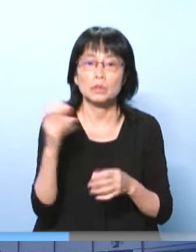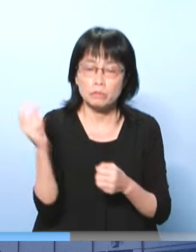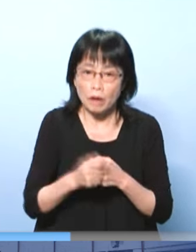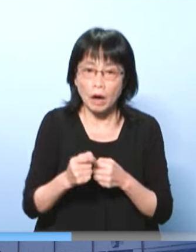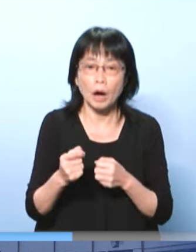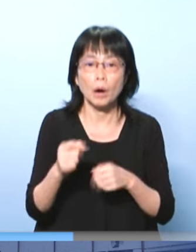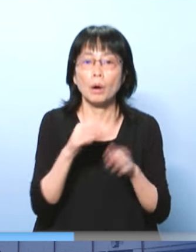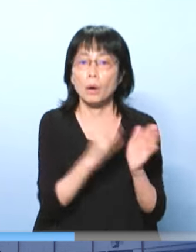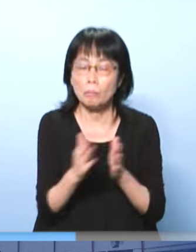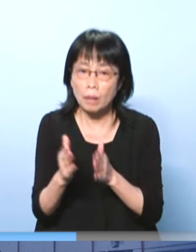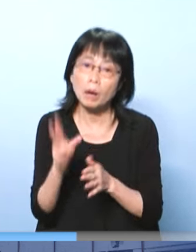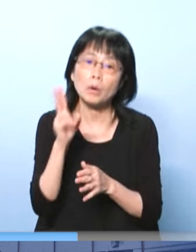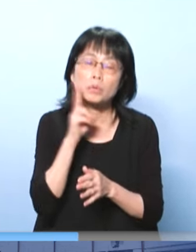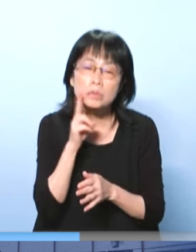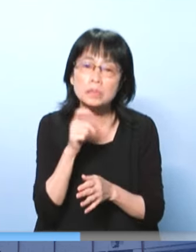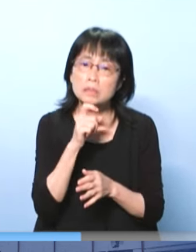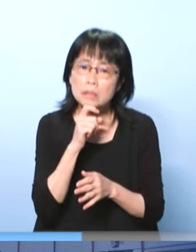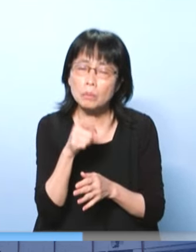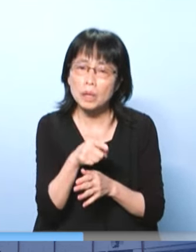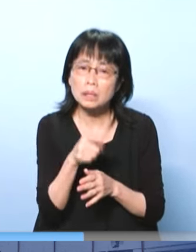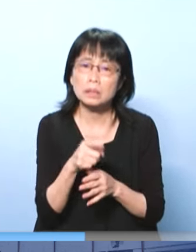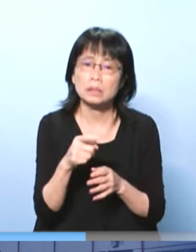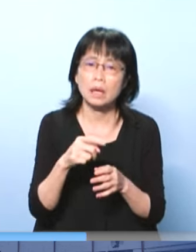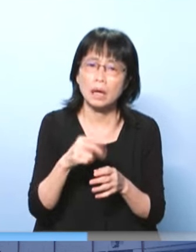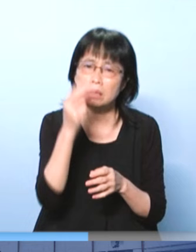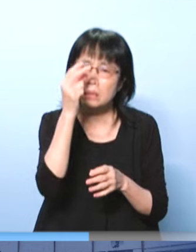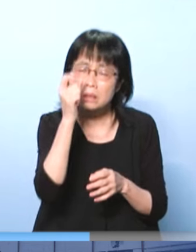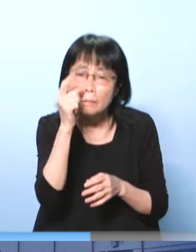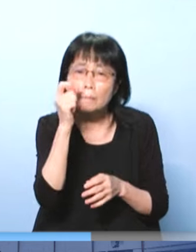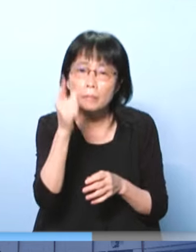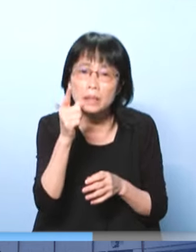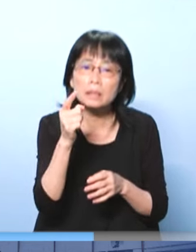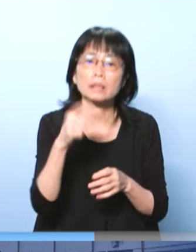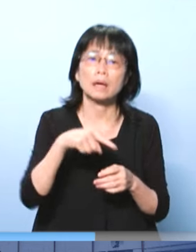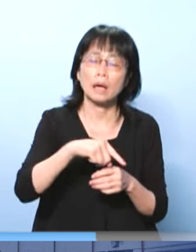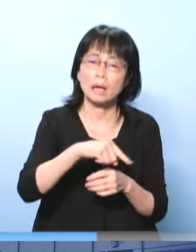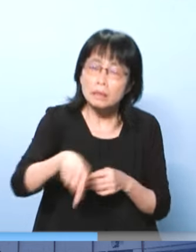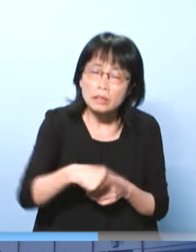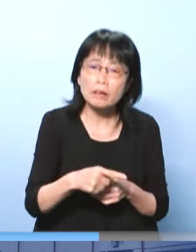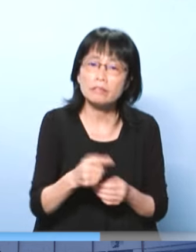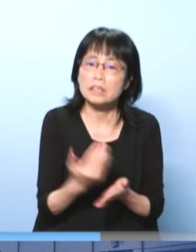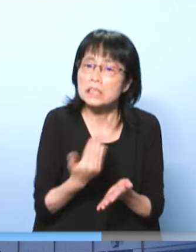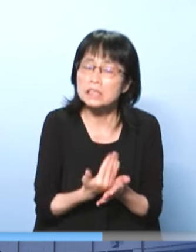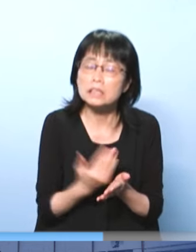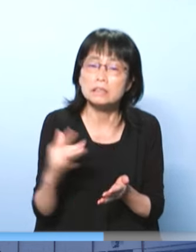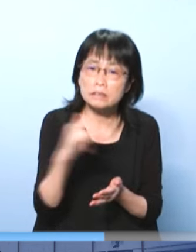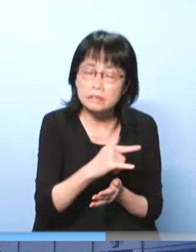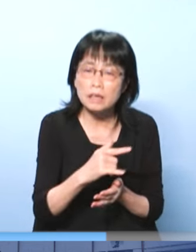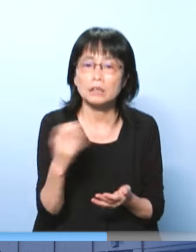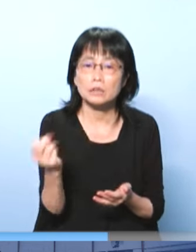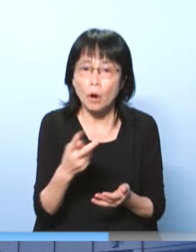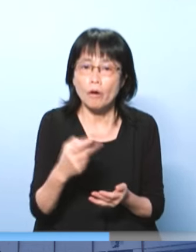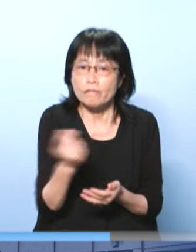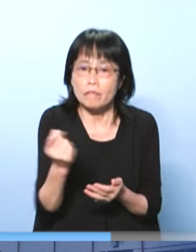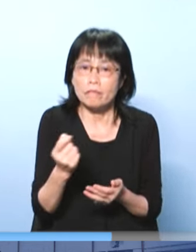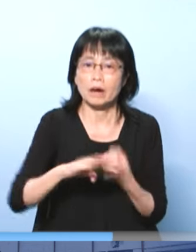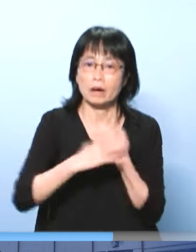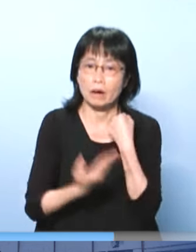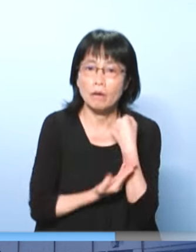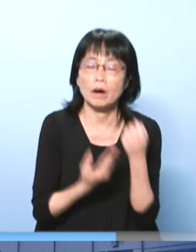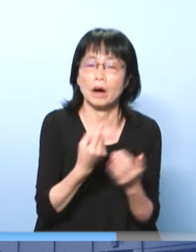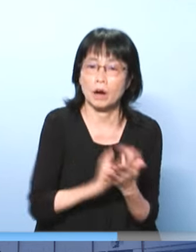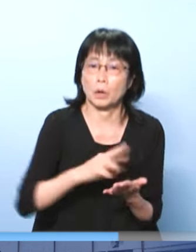啲沙盒啦，可以容許試飛啦。咁同埋咧，亦都係可以盡快去修改法例嘅。咁同埋咧，